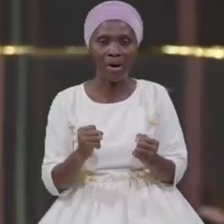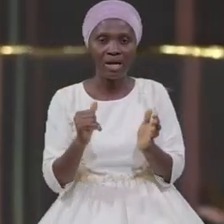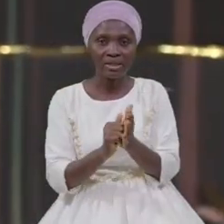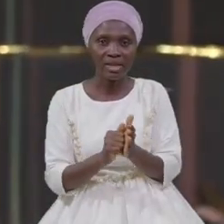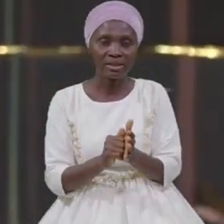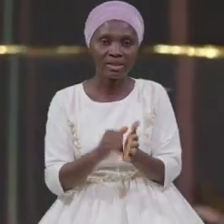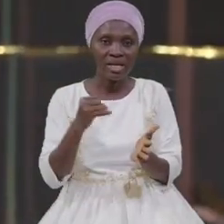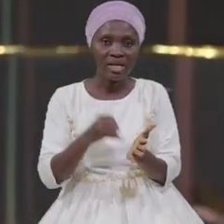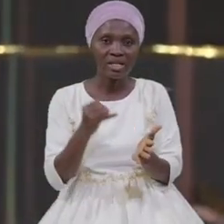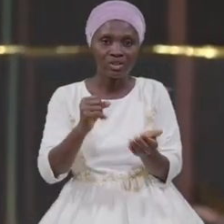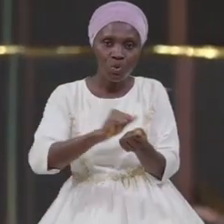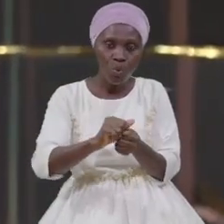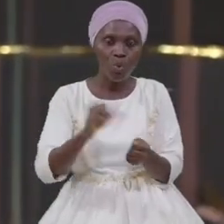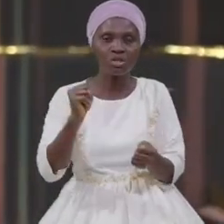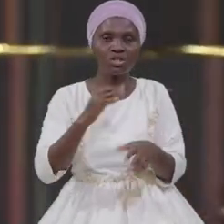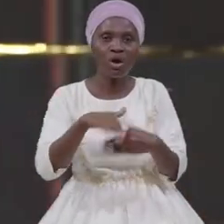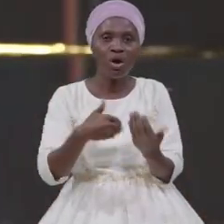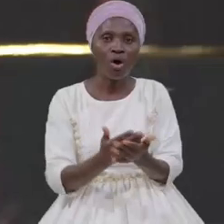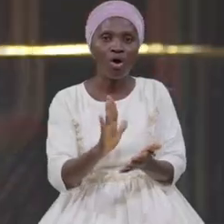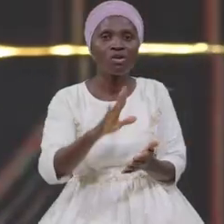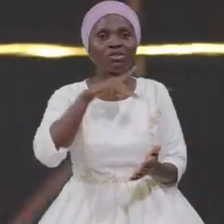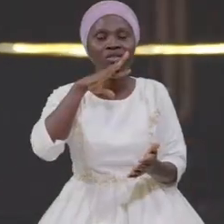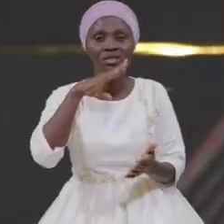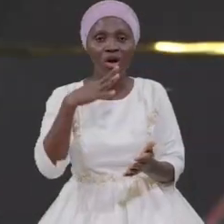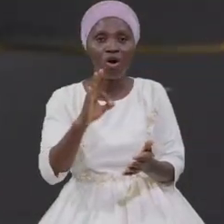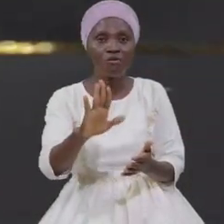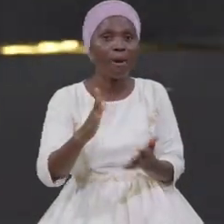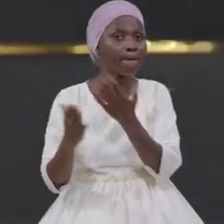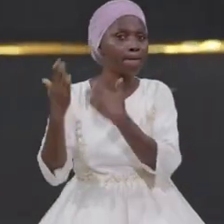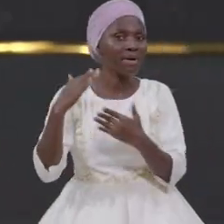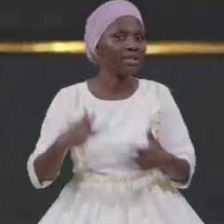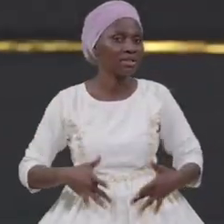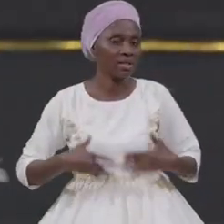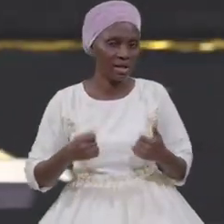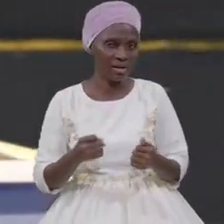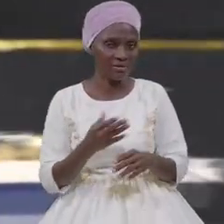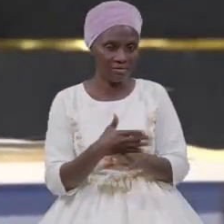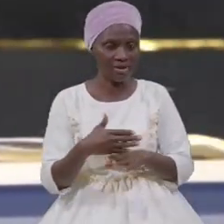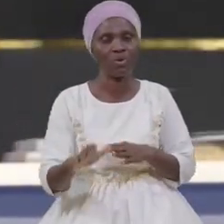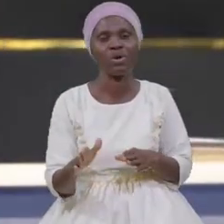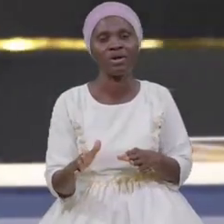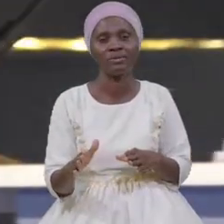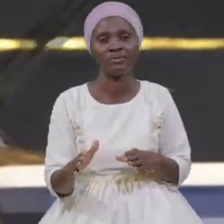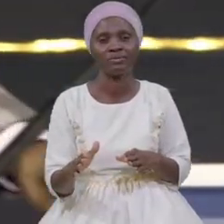laver toutes les taches de la vie passée et qui lave tout cela.